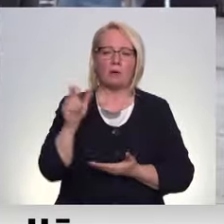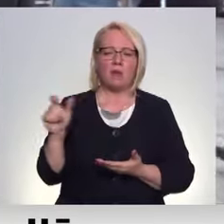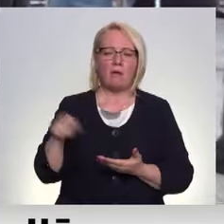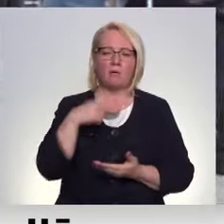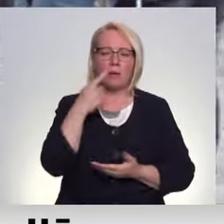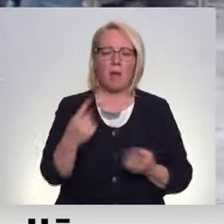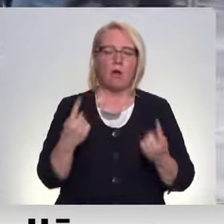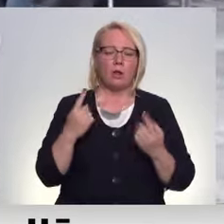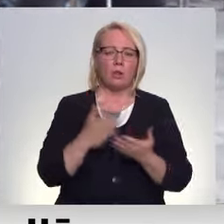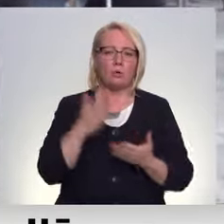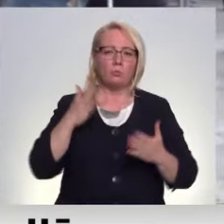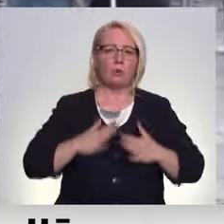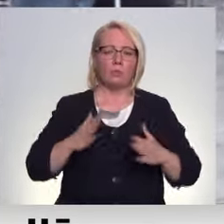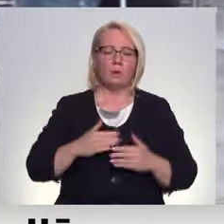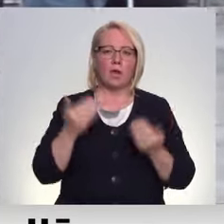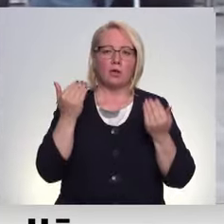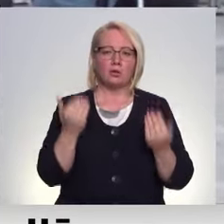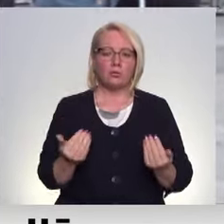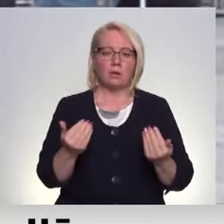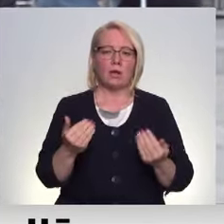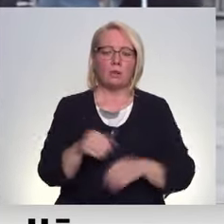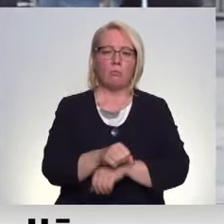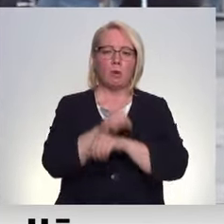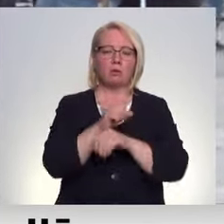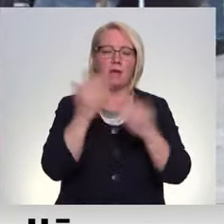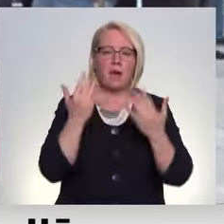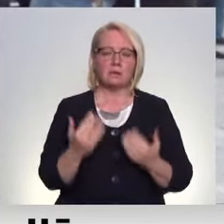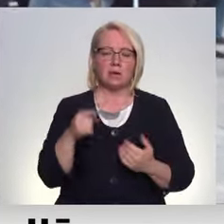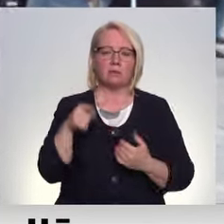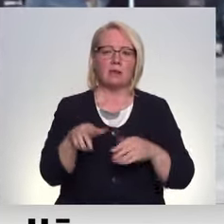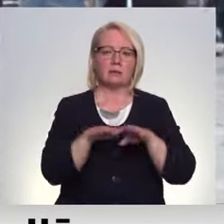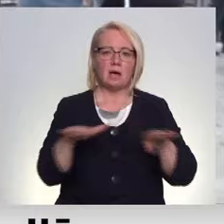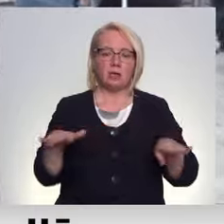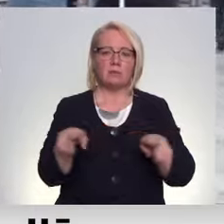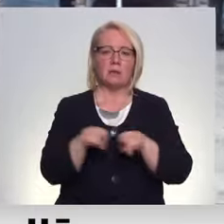notikumiem Gruzijā. Un varam sagaidīt, ka šī vakara protesta akcijā šeit no šīs skatuves tiks